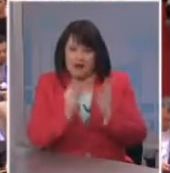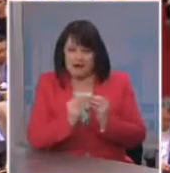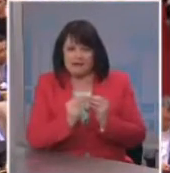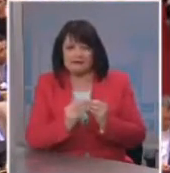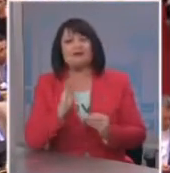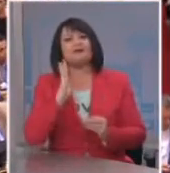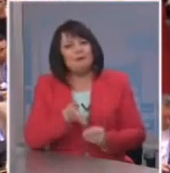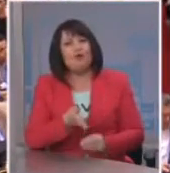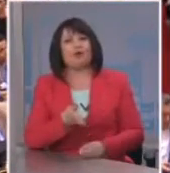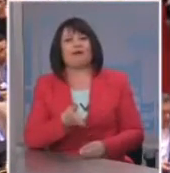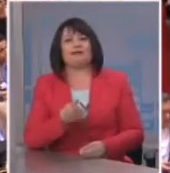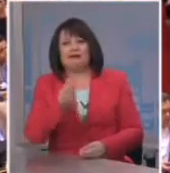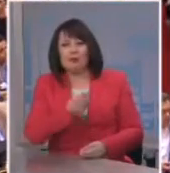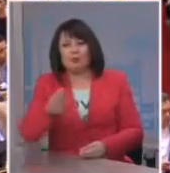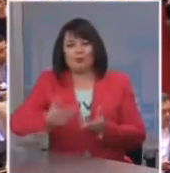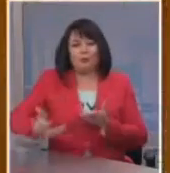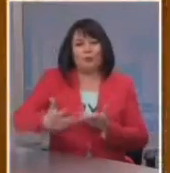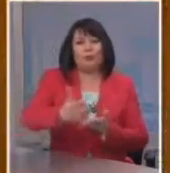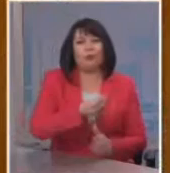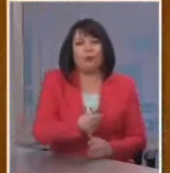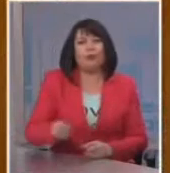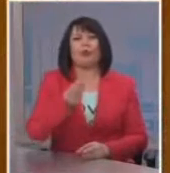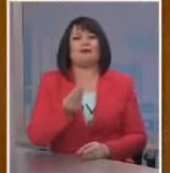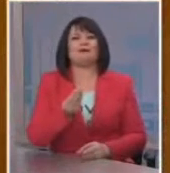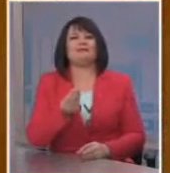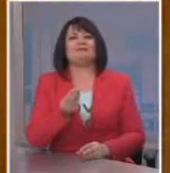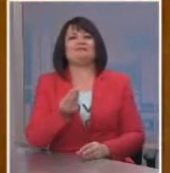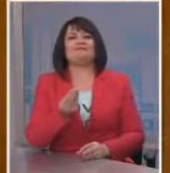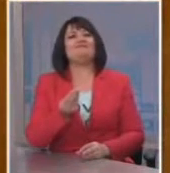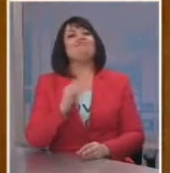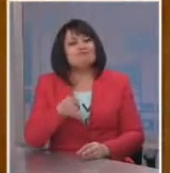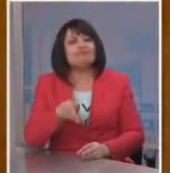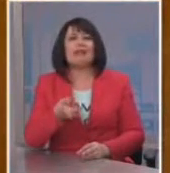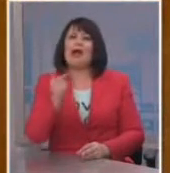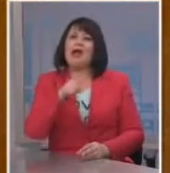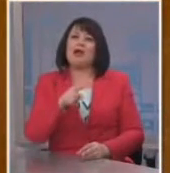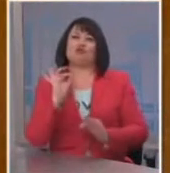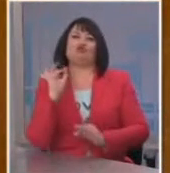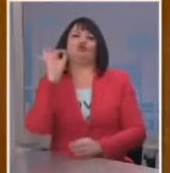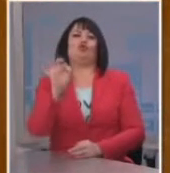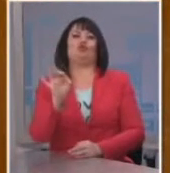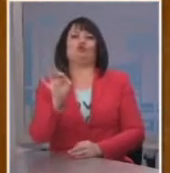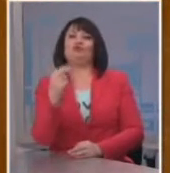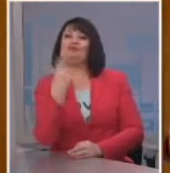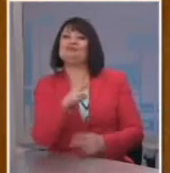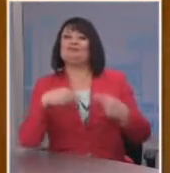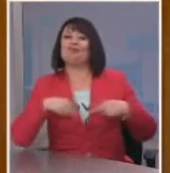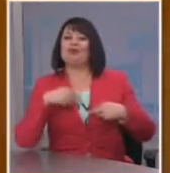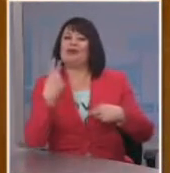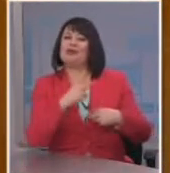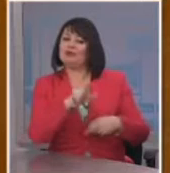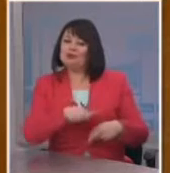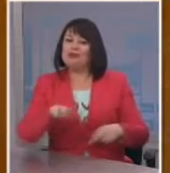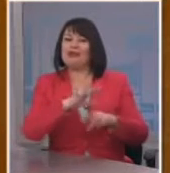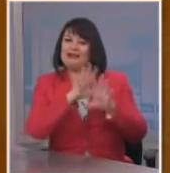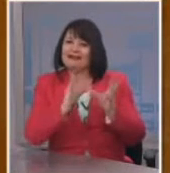αυτή τα πρόσθετα έσοδα που θα έχει για την εξυπηρέτηση άλλων σκοπών του ίδιου Υπουργείου ή της ευρύτερης